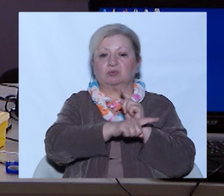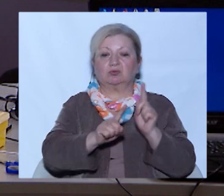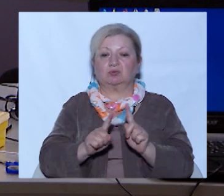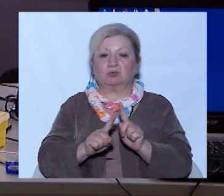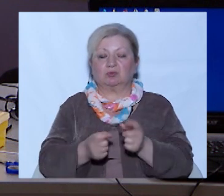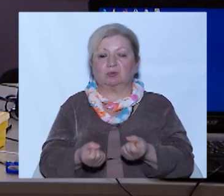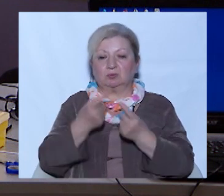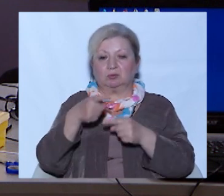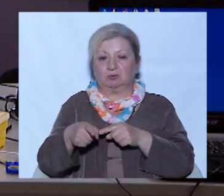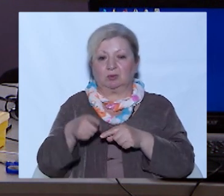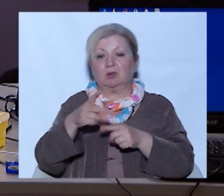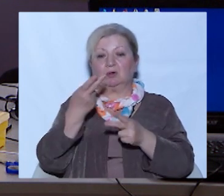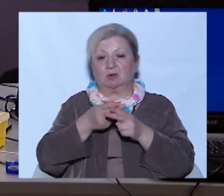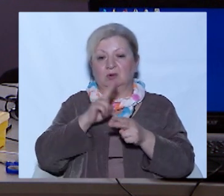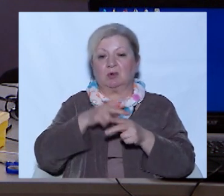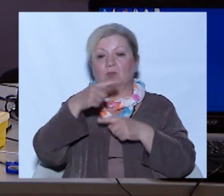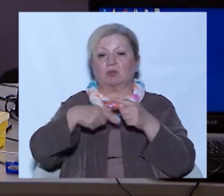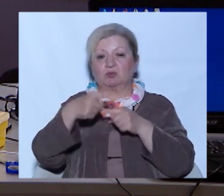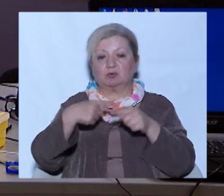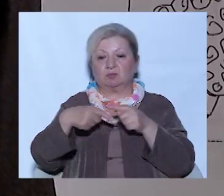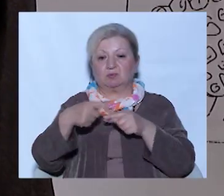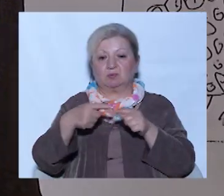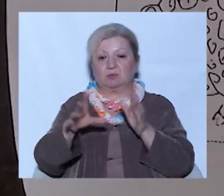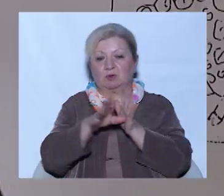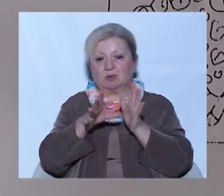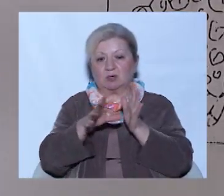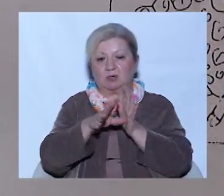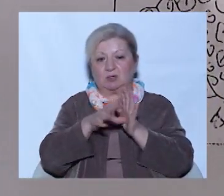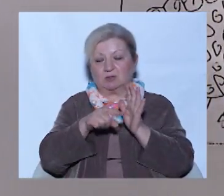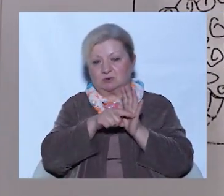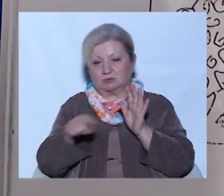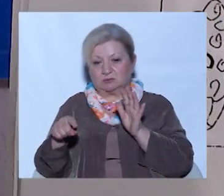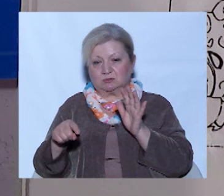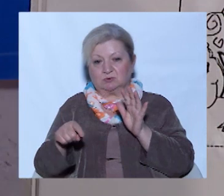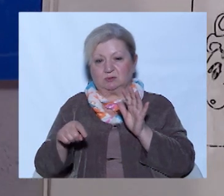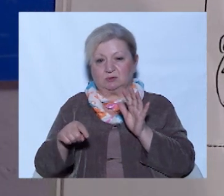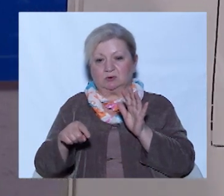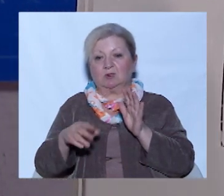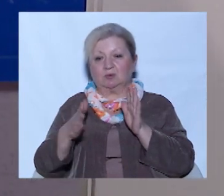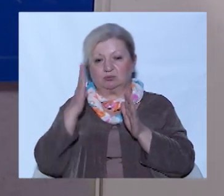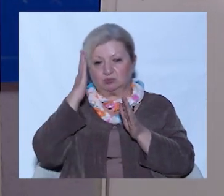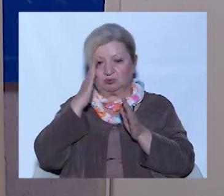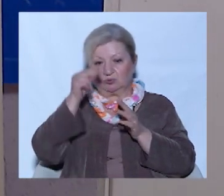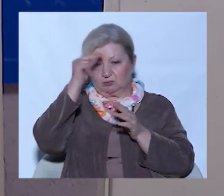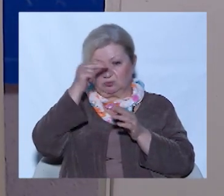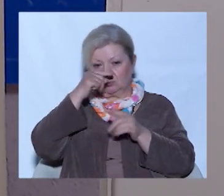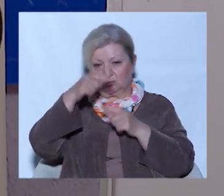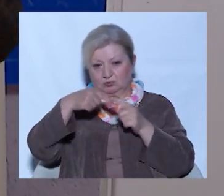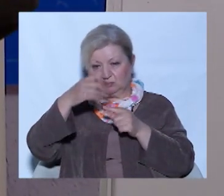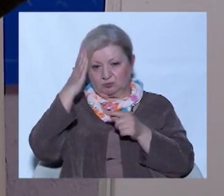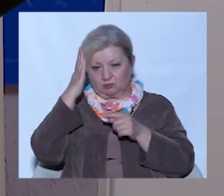ეს შემდგომი ეტაპია, რომ ეს მუდმივი დენის წყარო, როდესაც ჩვენ დაუბრუნდებით, ასე ვთქვათ,